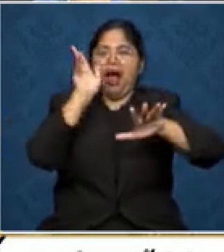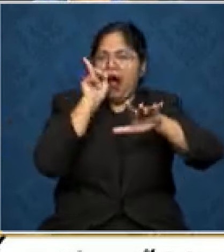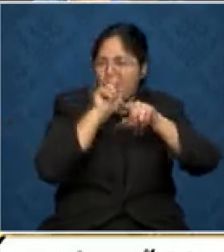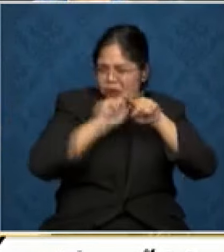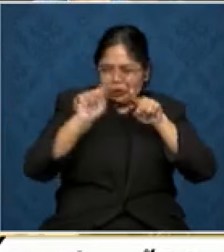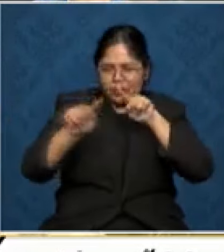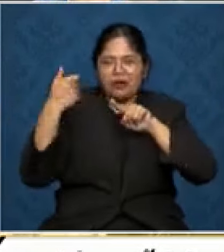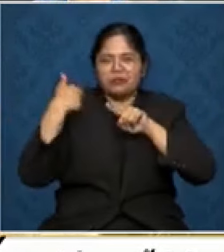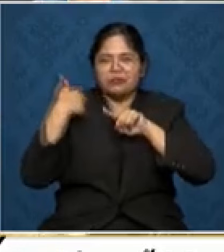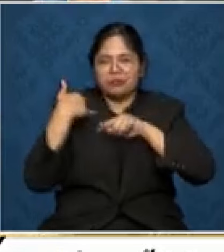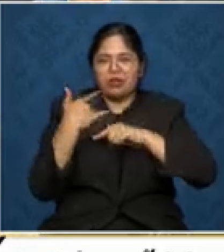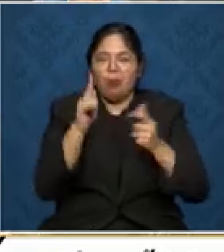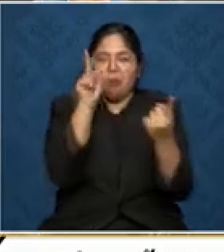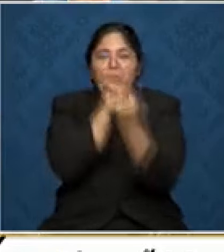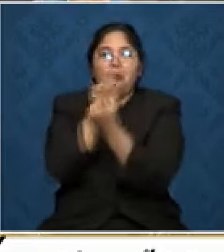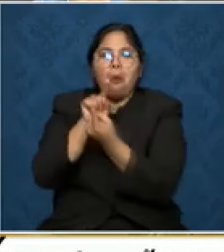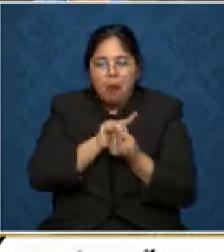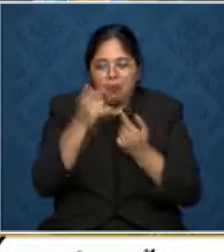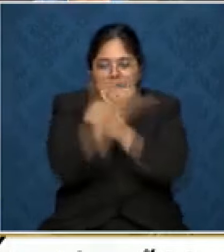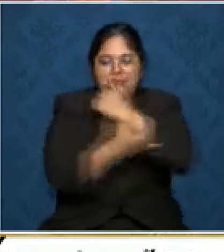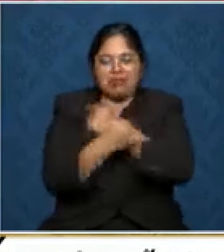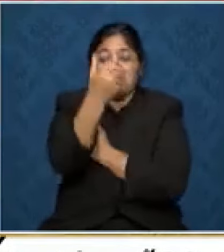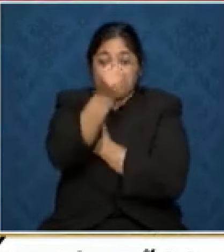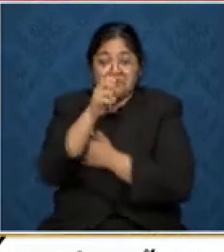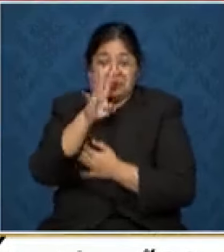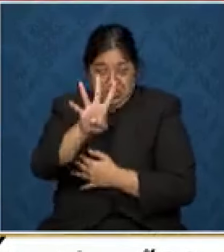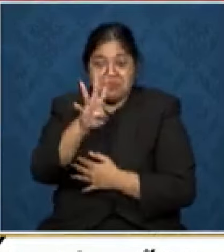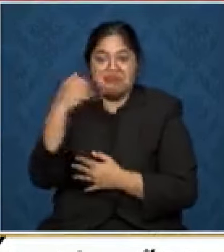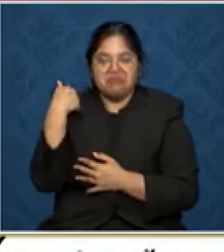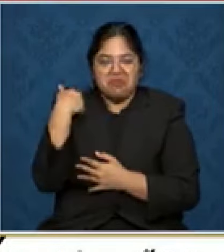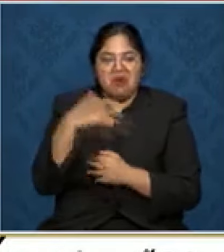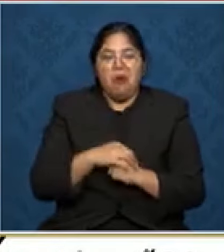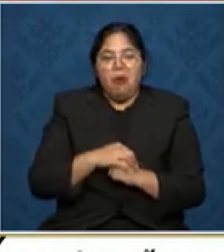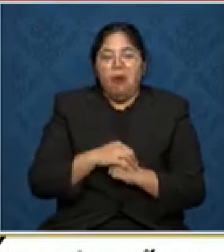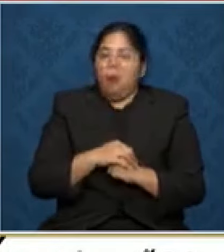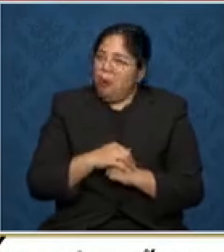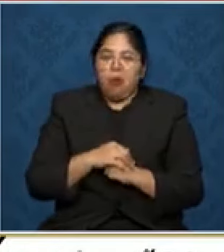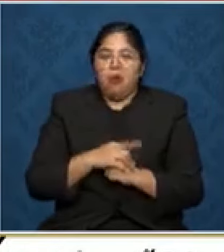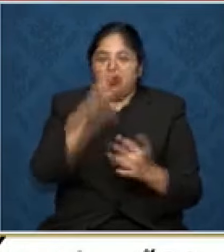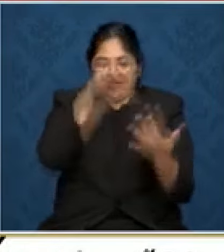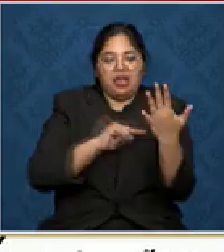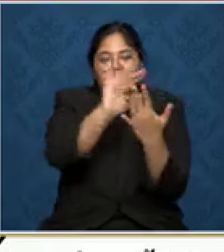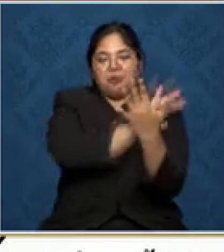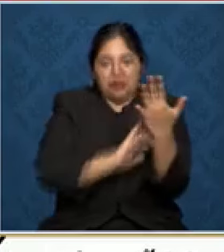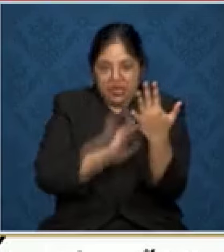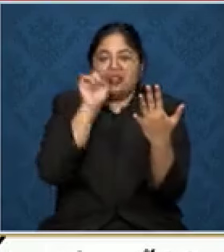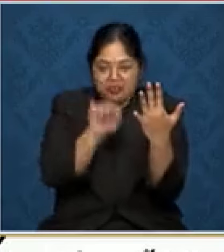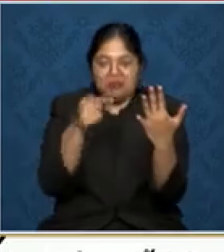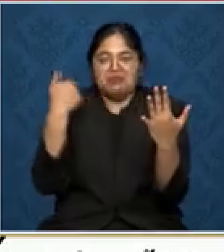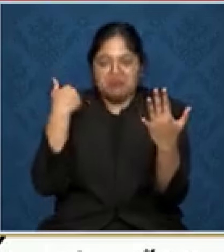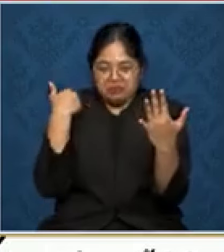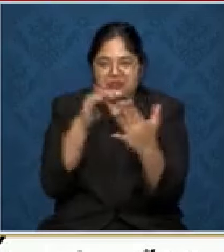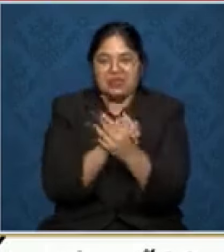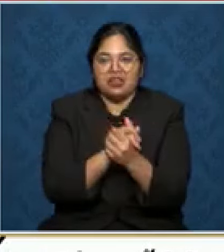14ประเทศหนังสือพิมพ์พาดหัวคาดสร้างเม็ดเงินลง